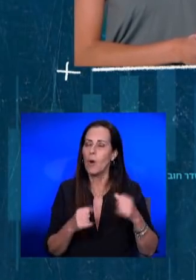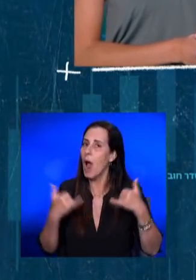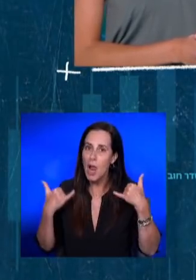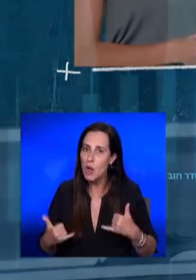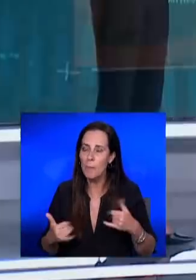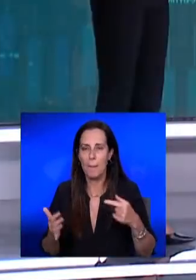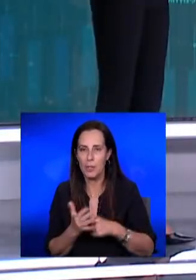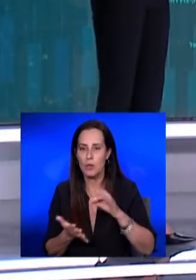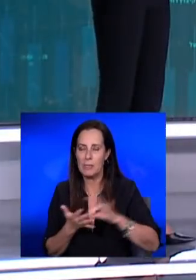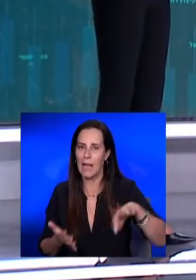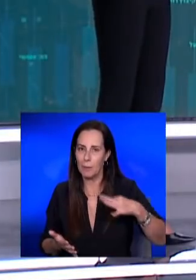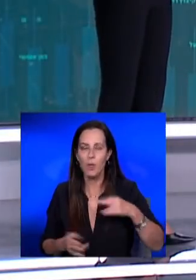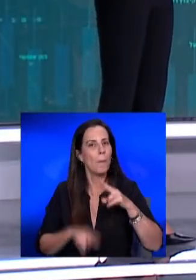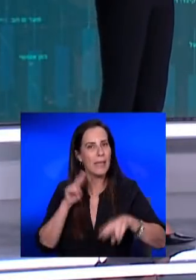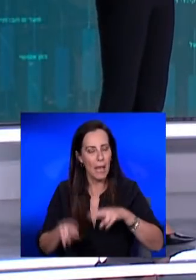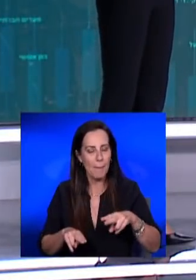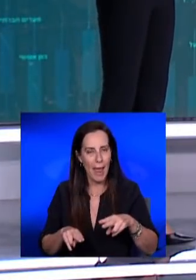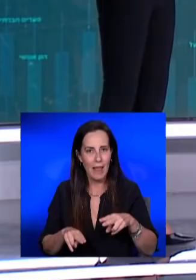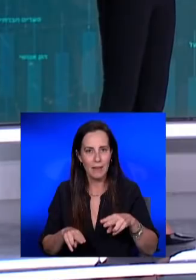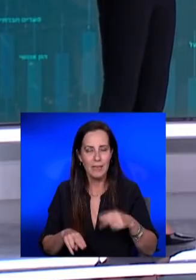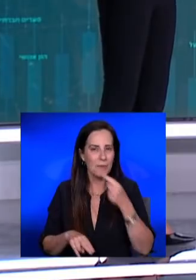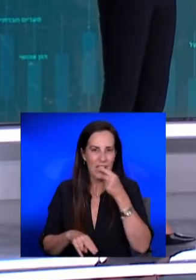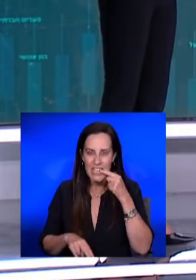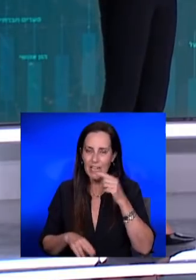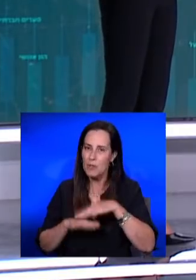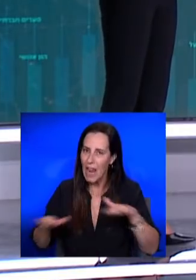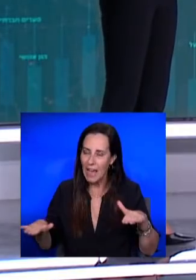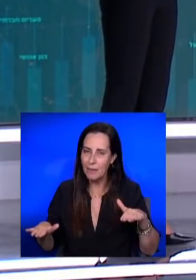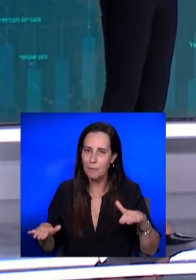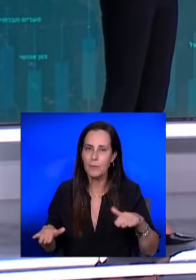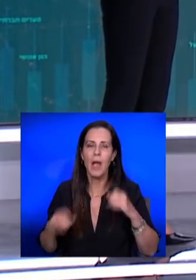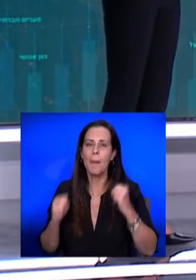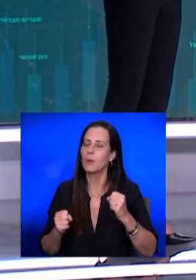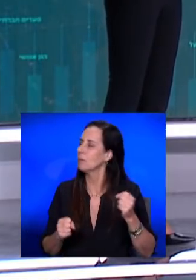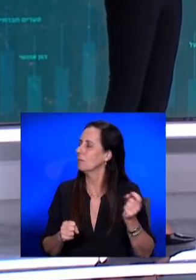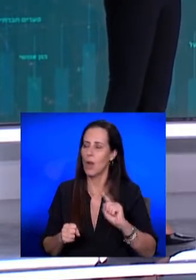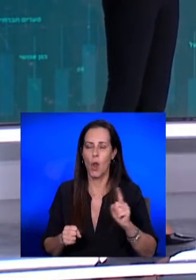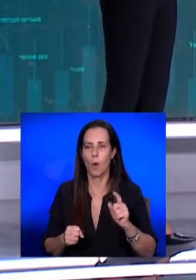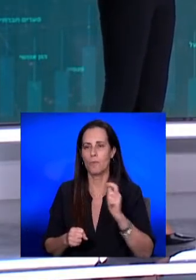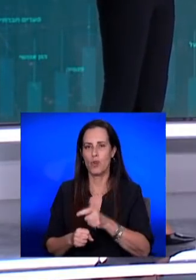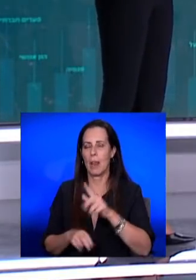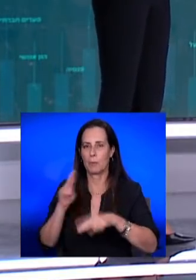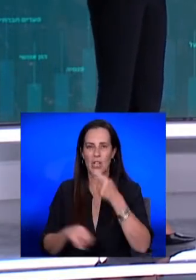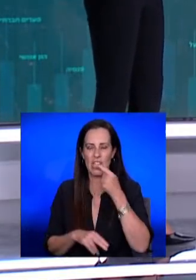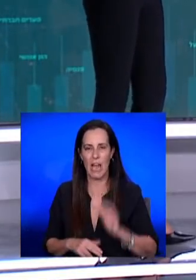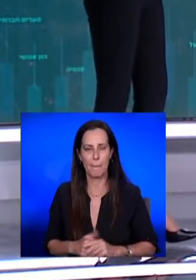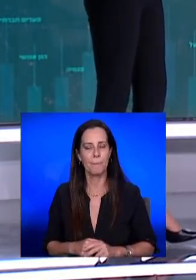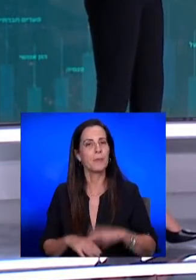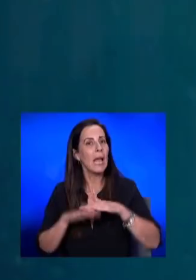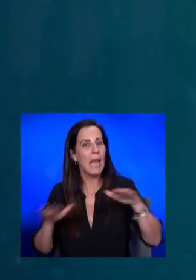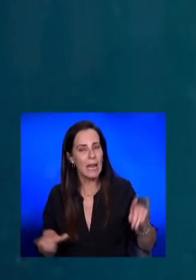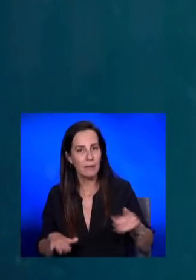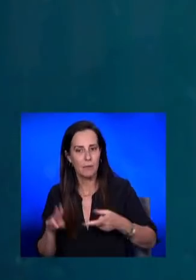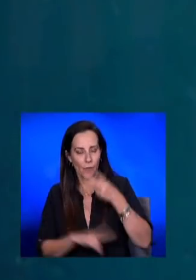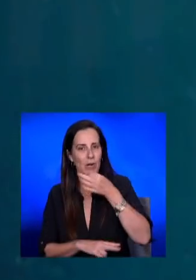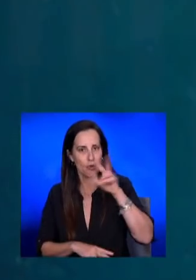בגלל שמשרד הבריאות מטפל בעצם בשיניים של ילדי ישראל, הביטוח כבר לא מכסה טיפולי השיניים. אז נגיד, לילדים מעל גיל